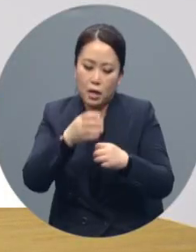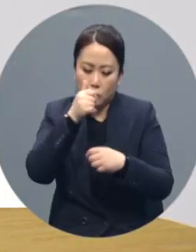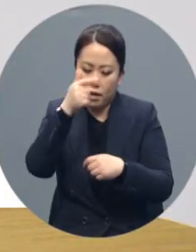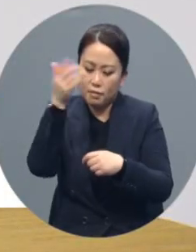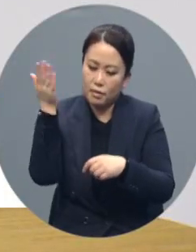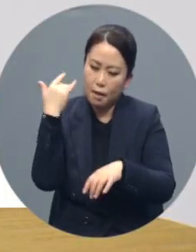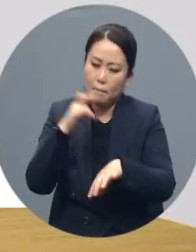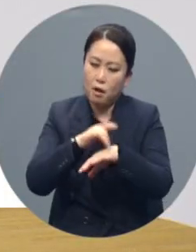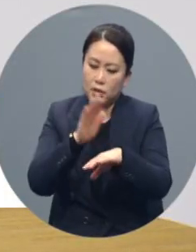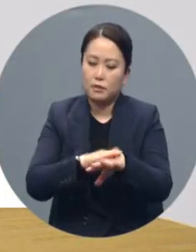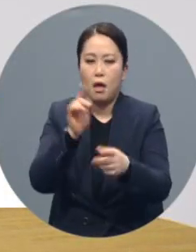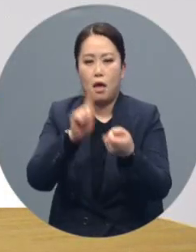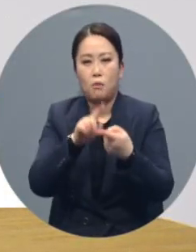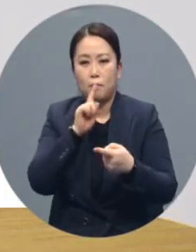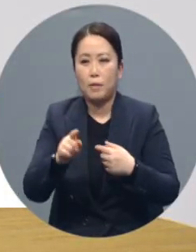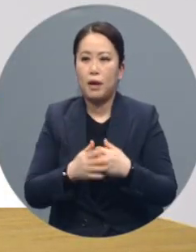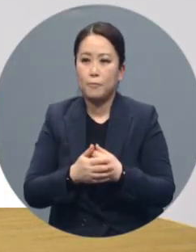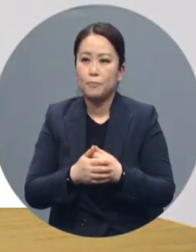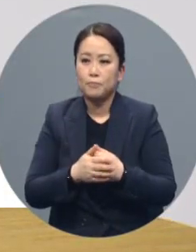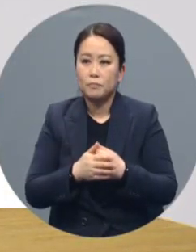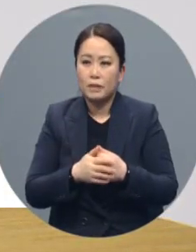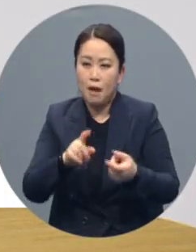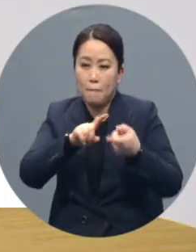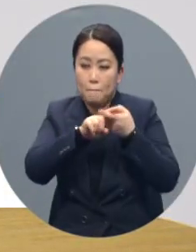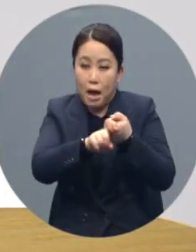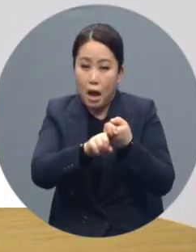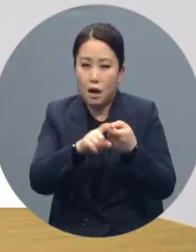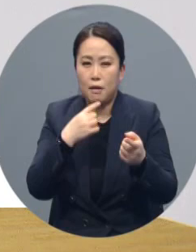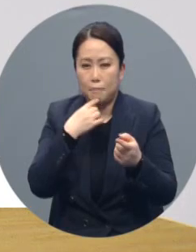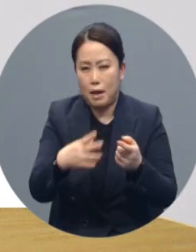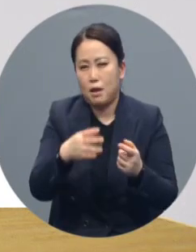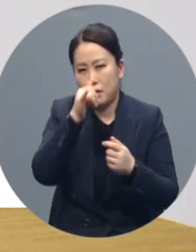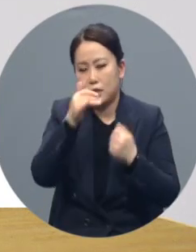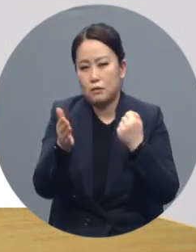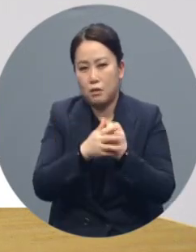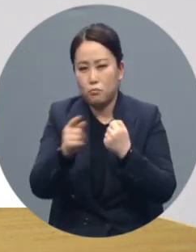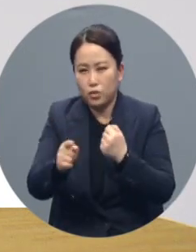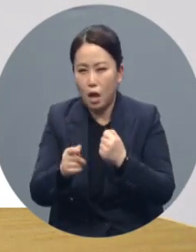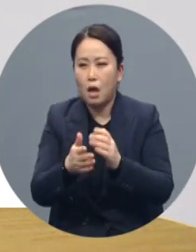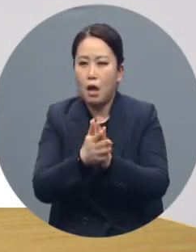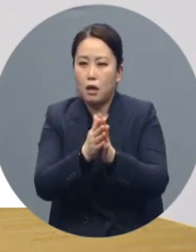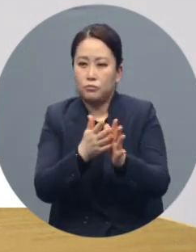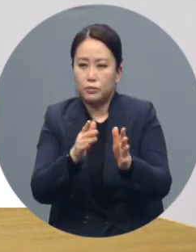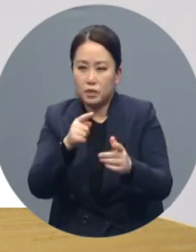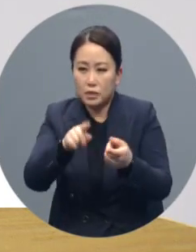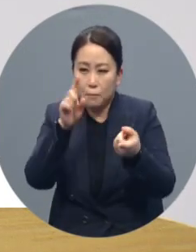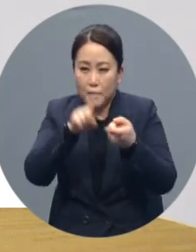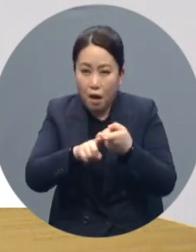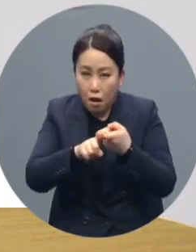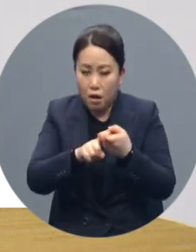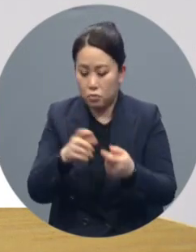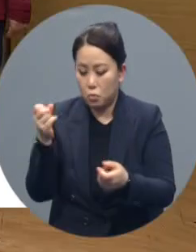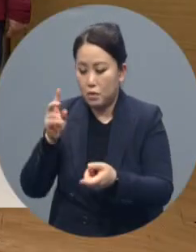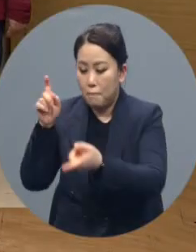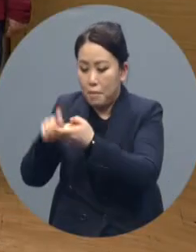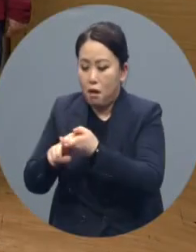줄서기가 만연한 곳에서 절차는 또 다른 계파주의에 편성하는 것에 불과하다